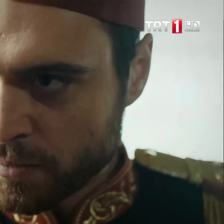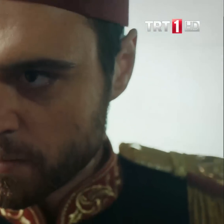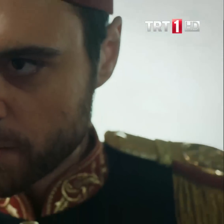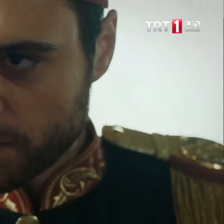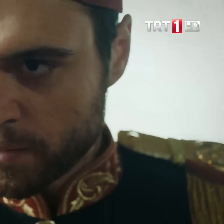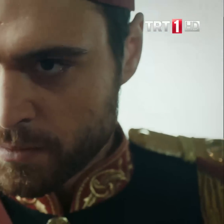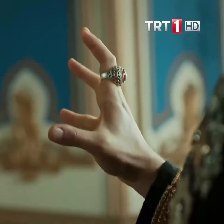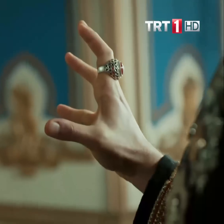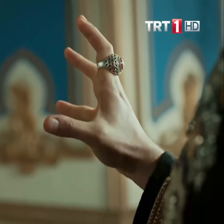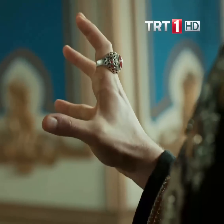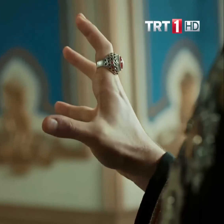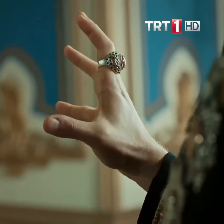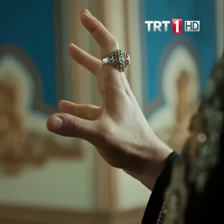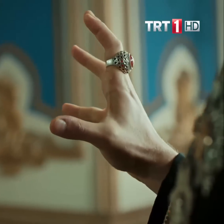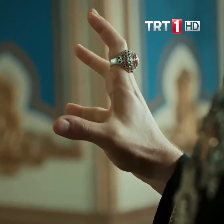Rüştü gidiyor.